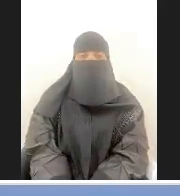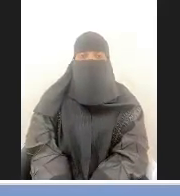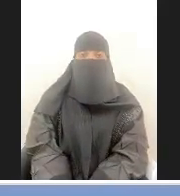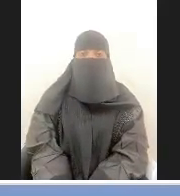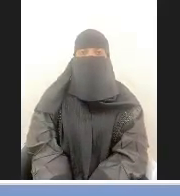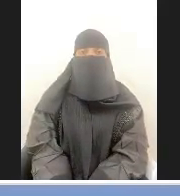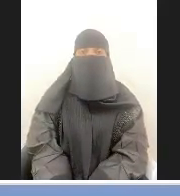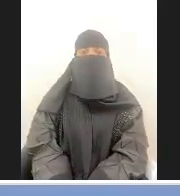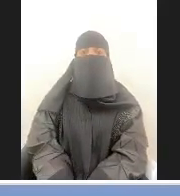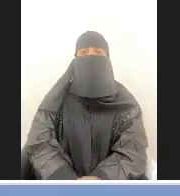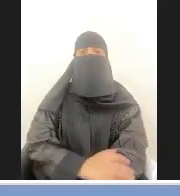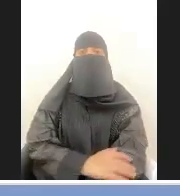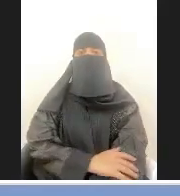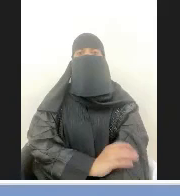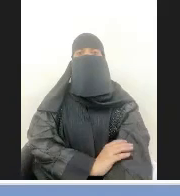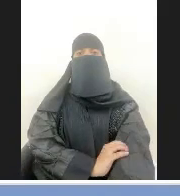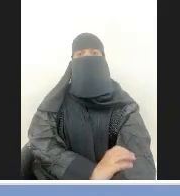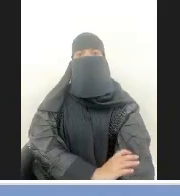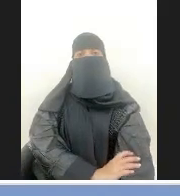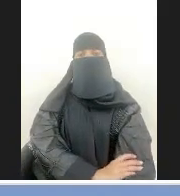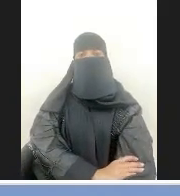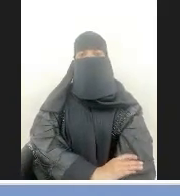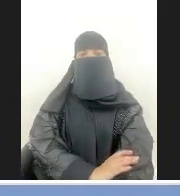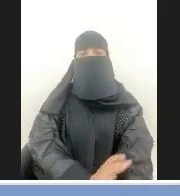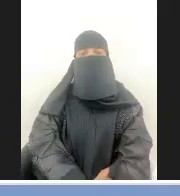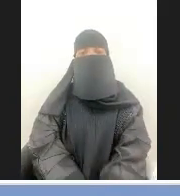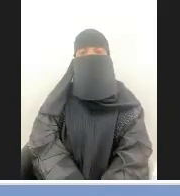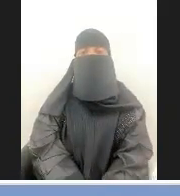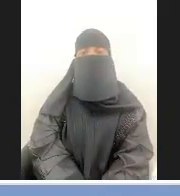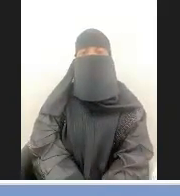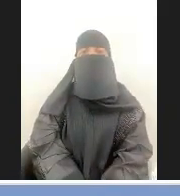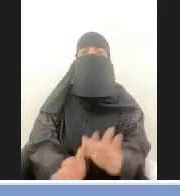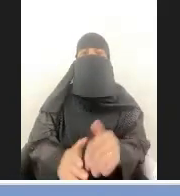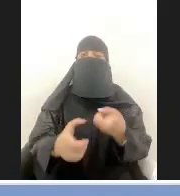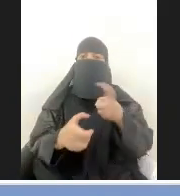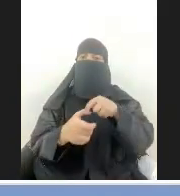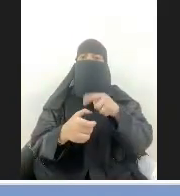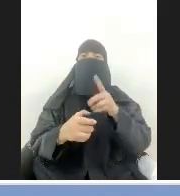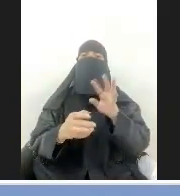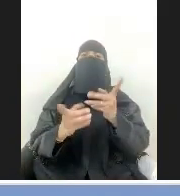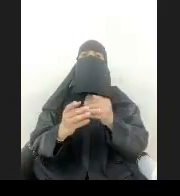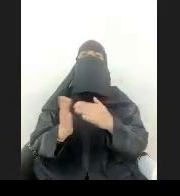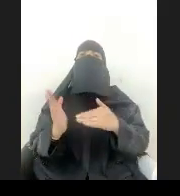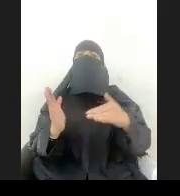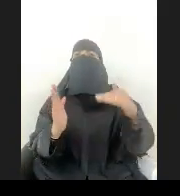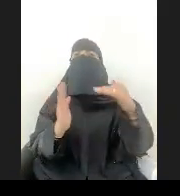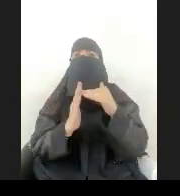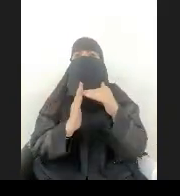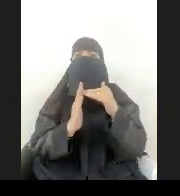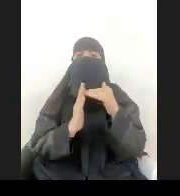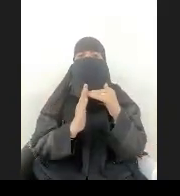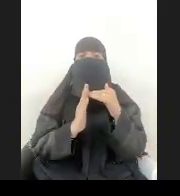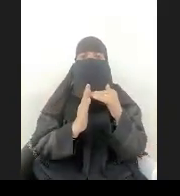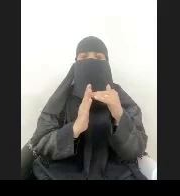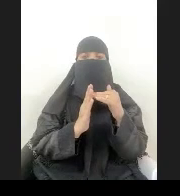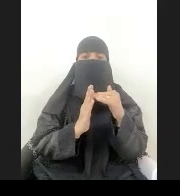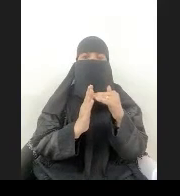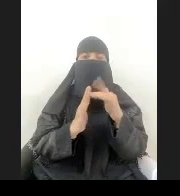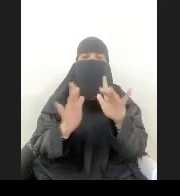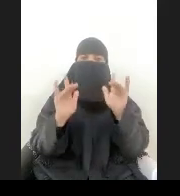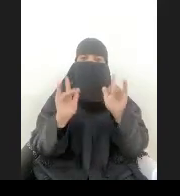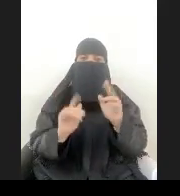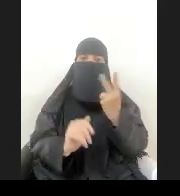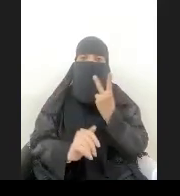شكرا جزيلا. يعطيك العافية دكتورة دلال. وبكذا وصلنا إلى ختام الجلسة الثانية من